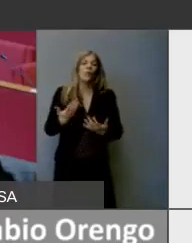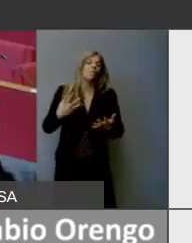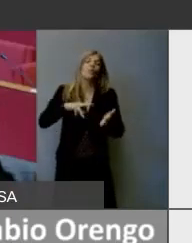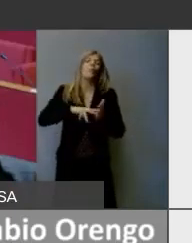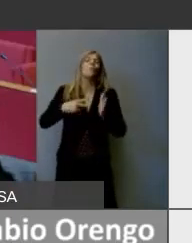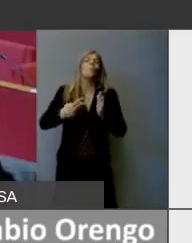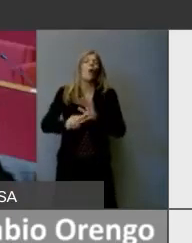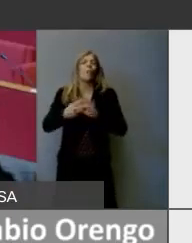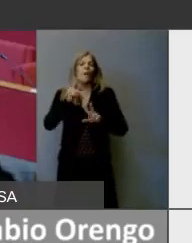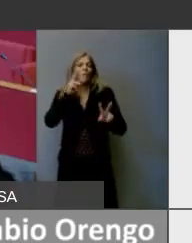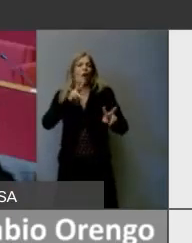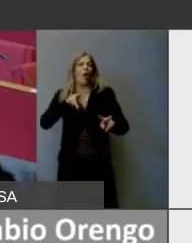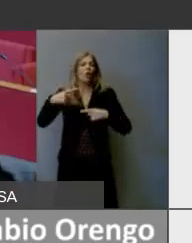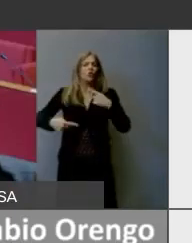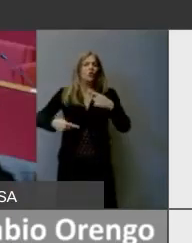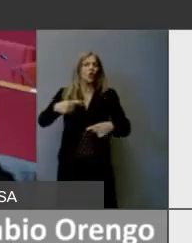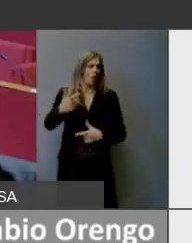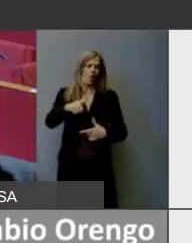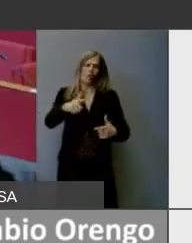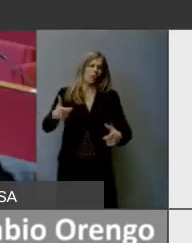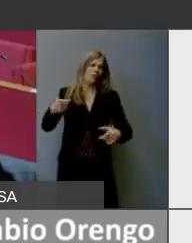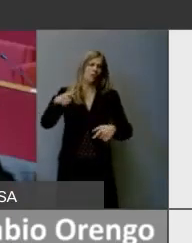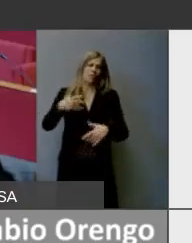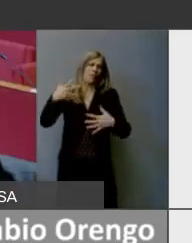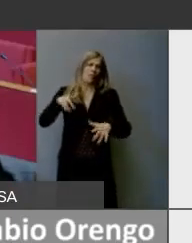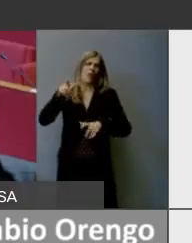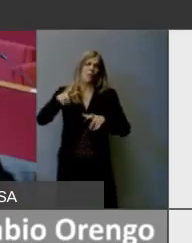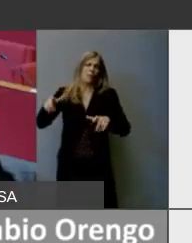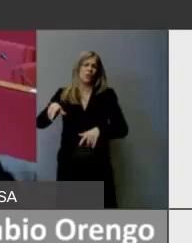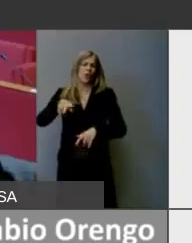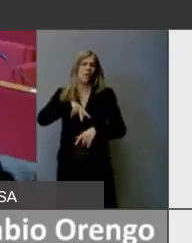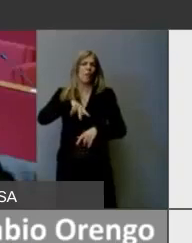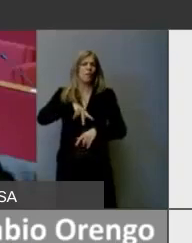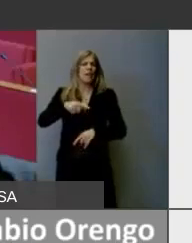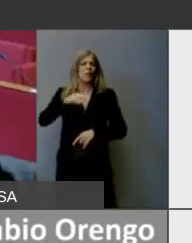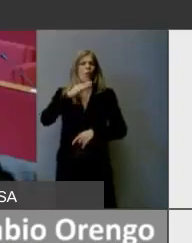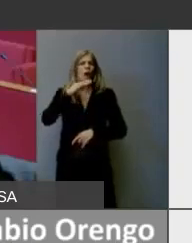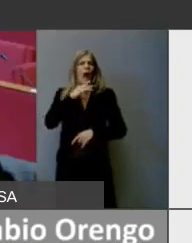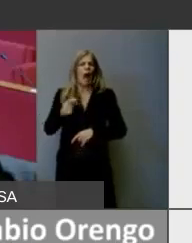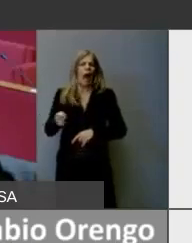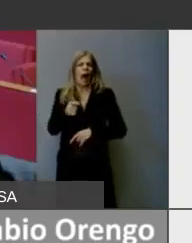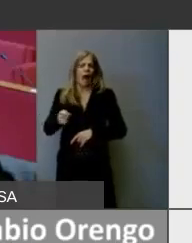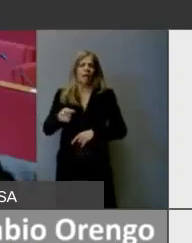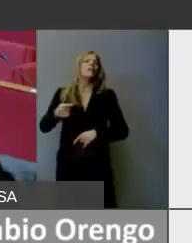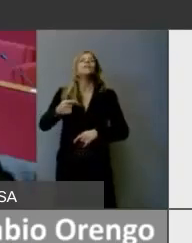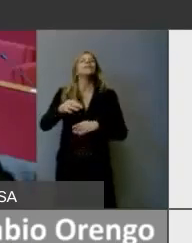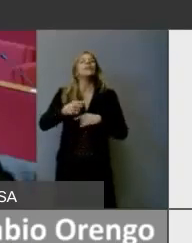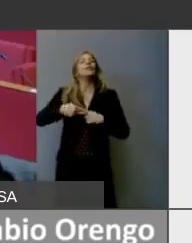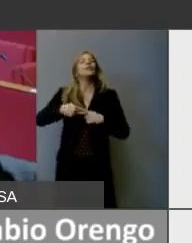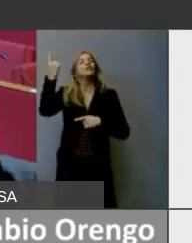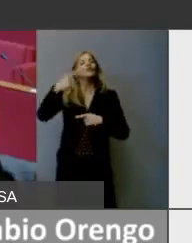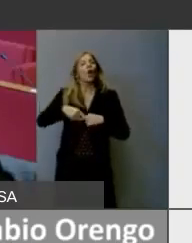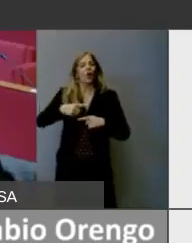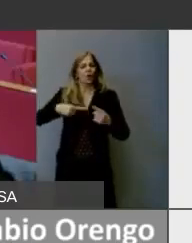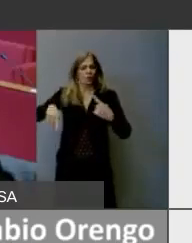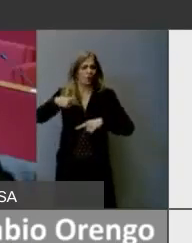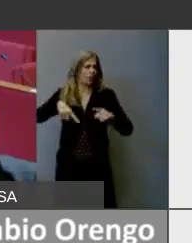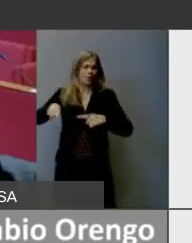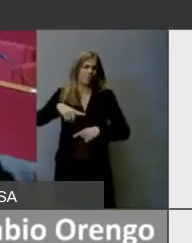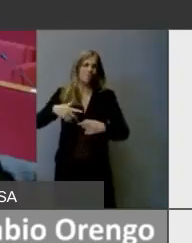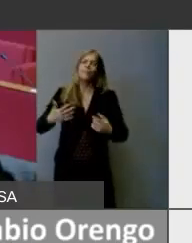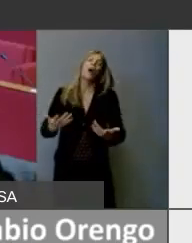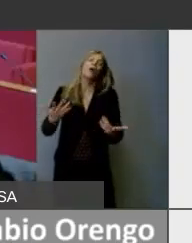molto frequentata da padroni dei cani durante il giorno, quindi basta solamente un po' di buon senso e un po'